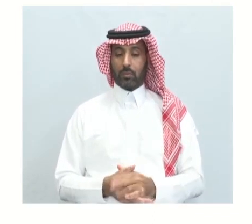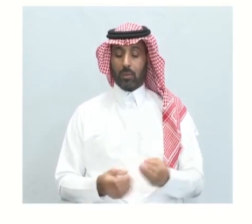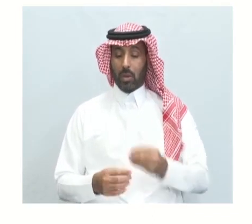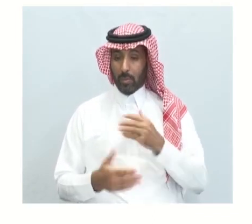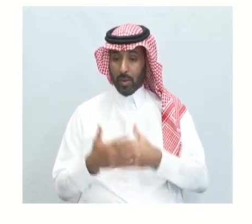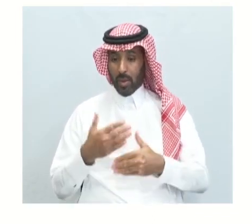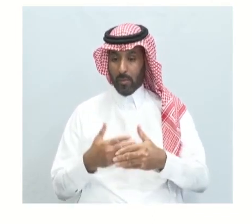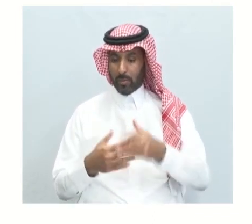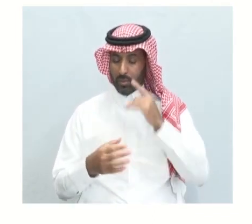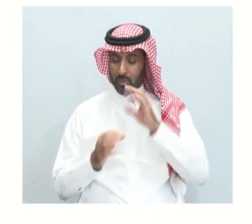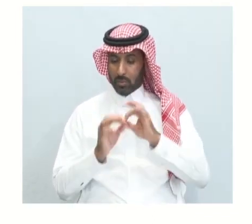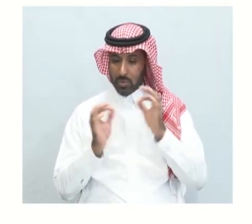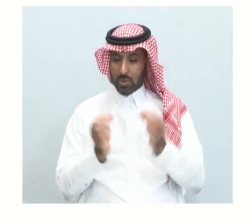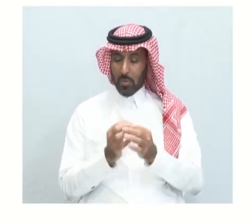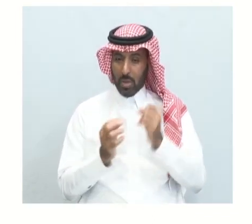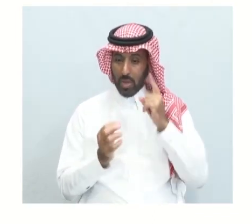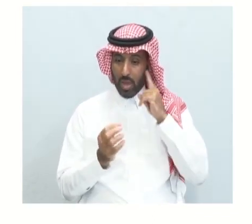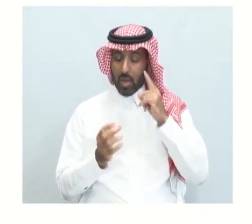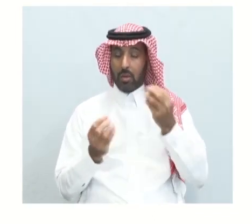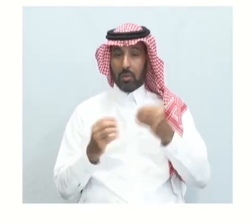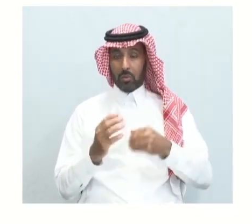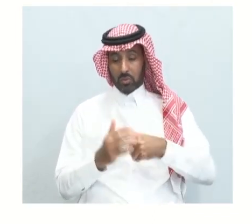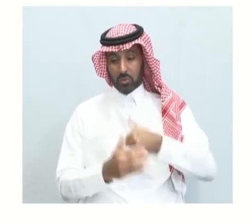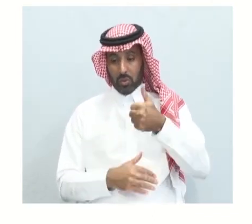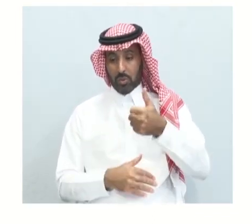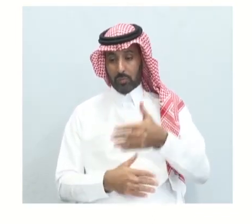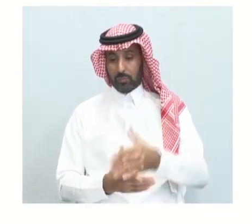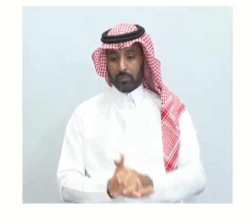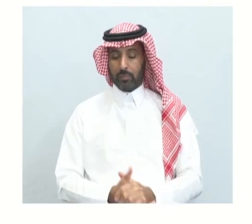لبناء مجتمع اكثر ازدهارا